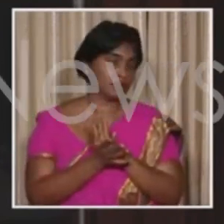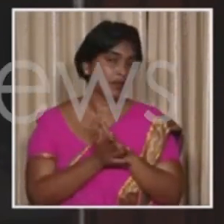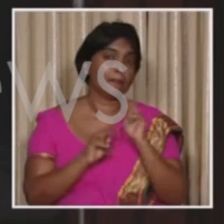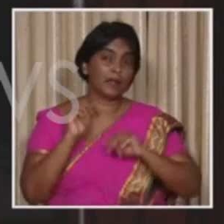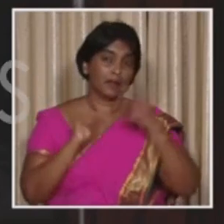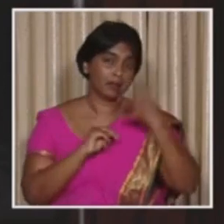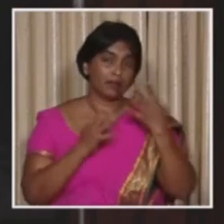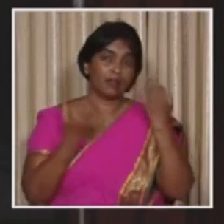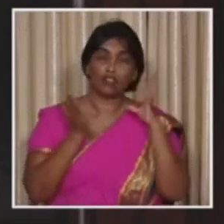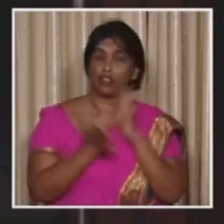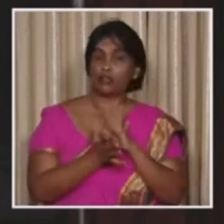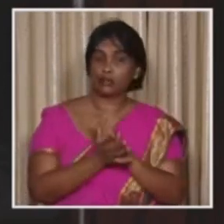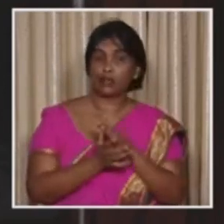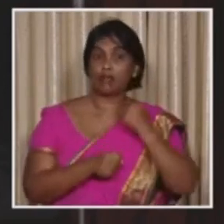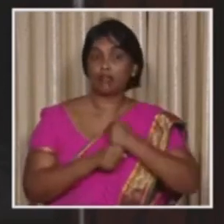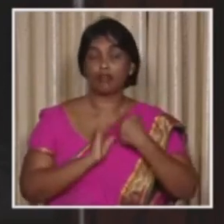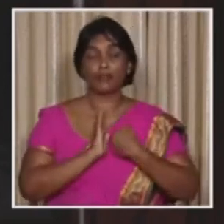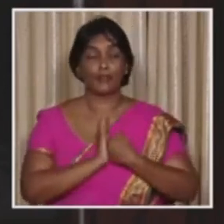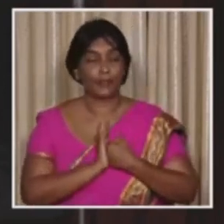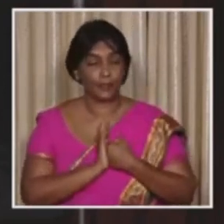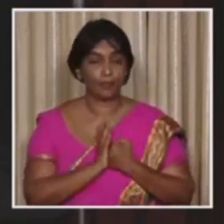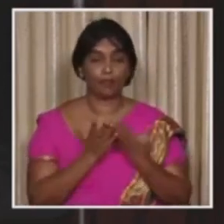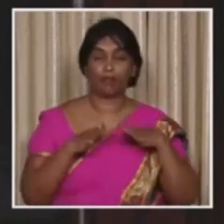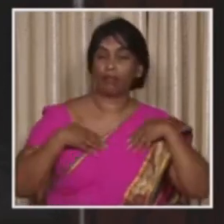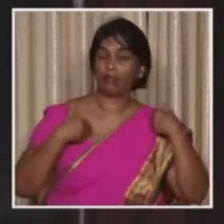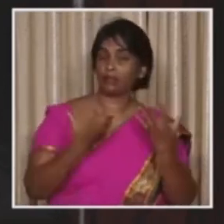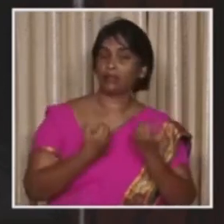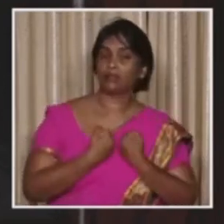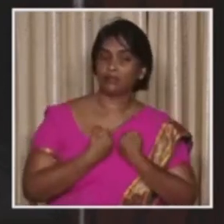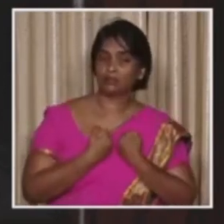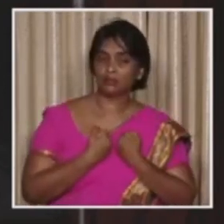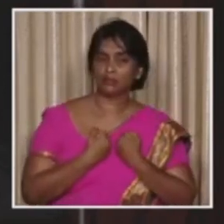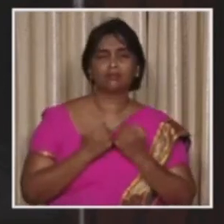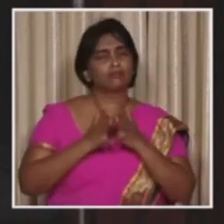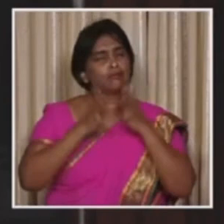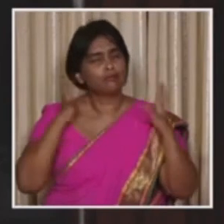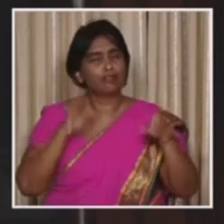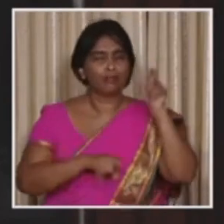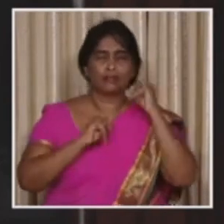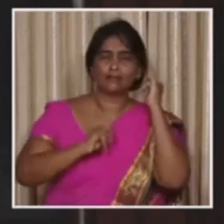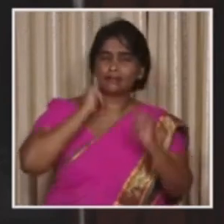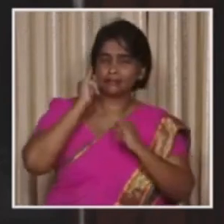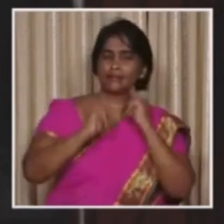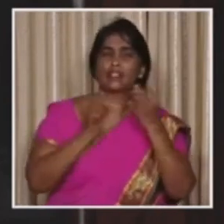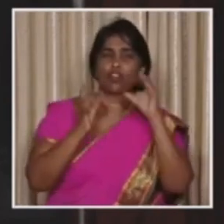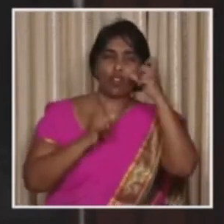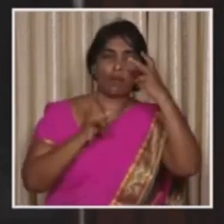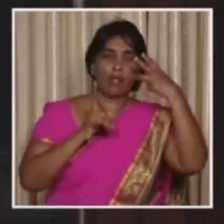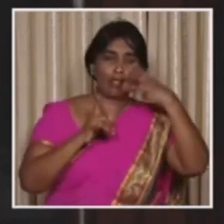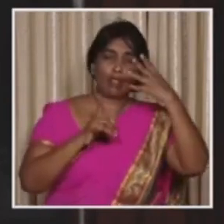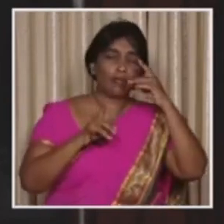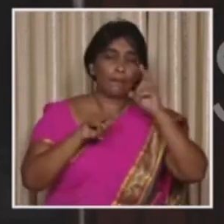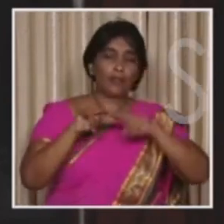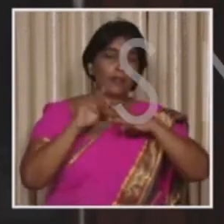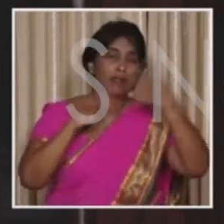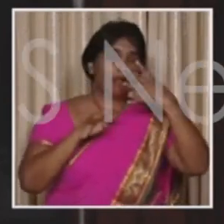නිදහස් උත්සවයේ සමරන එක රාජ ගෞරව තමන්ට භුක්ති විඳින එක බොහෝ පිරිසක් විවේචන එල්ල කරලා නිදහස් උත්සවේ තියන්න එපා අවශ්‍ය නැහැ මේ